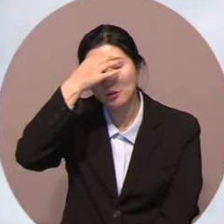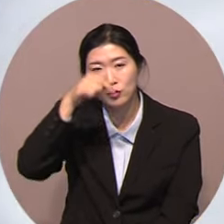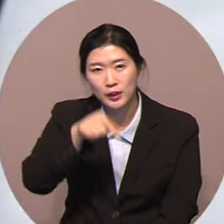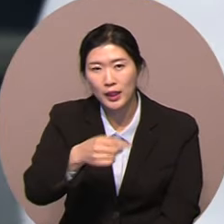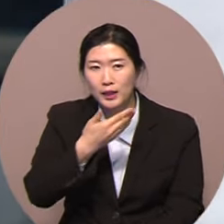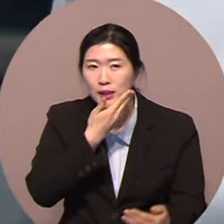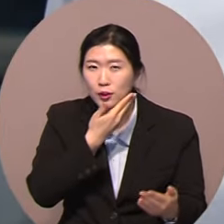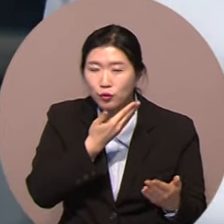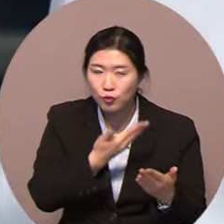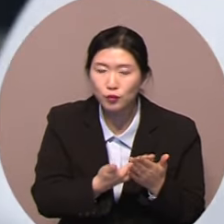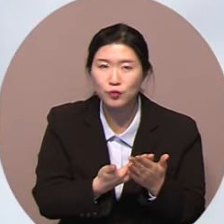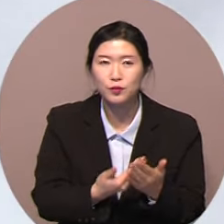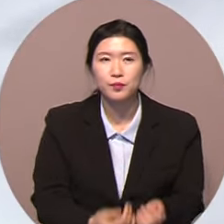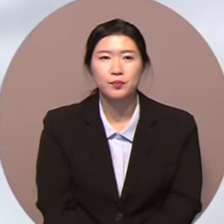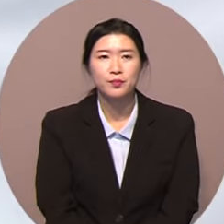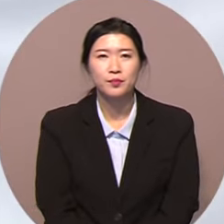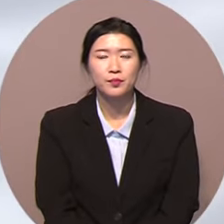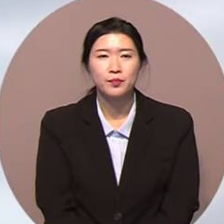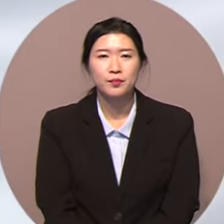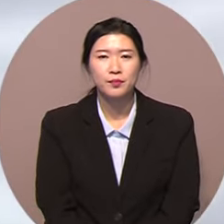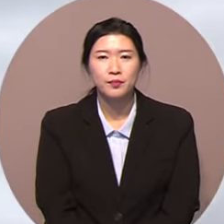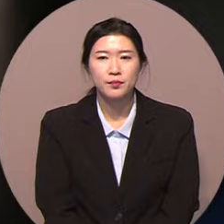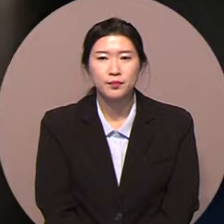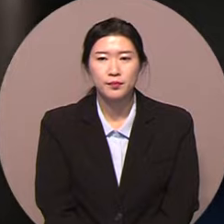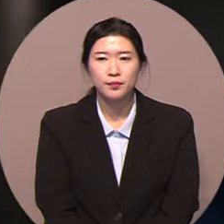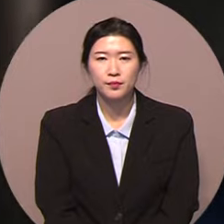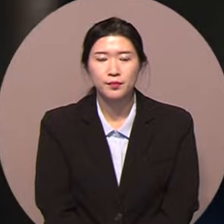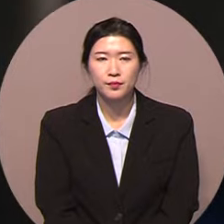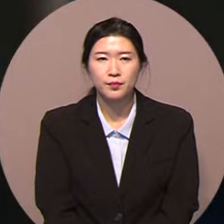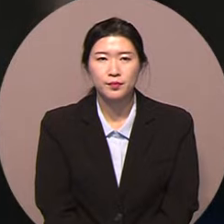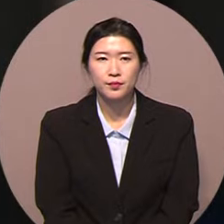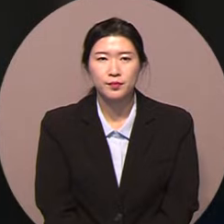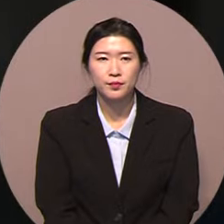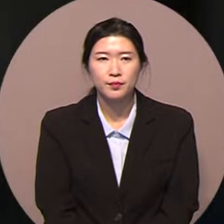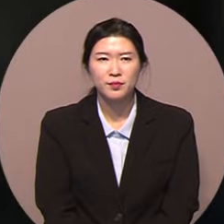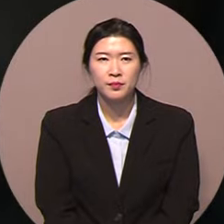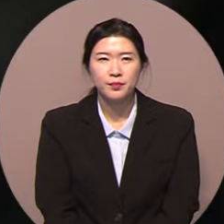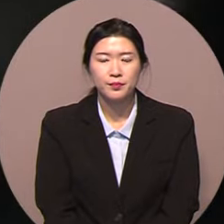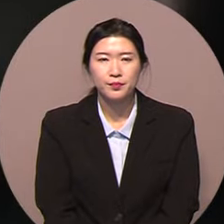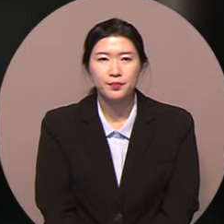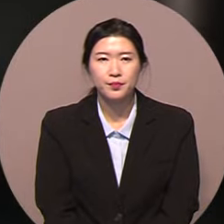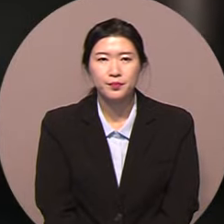관련 업계의 성장에 도움이 될 전망입니다. MBC 뉴스 김유미입니다.